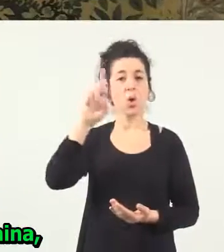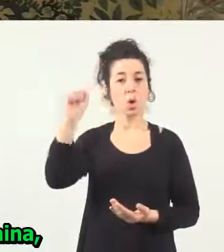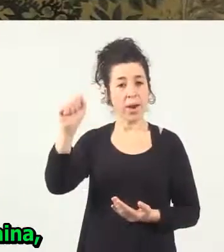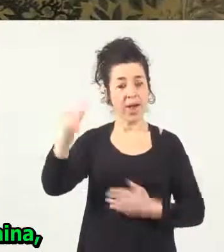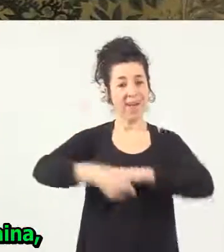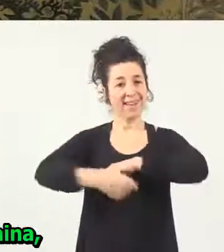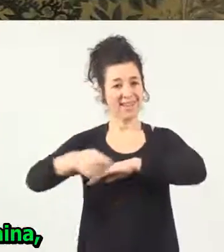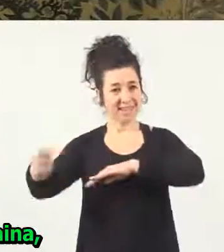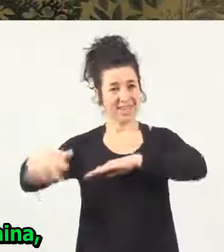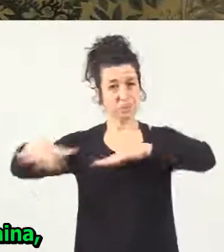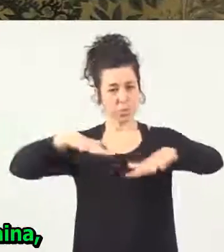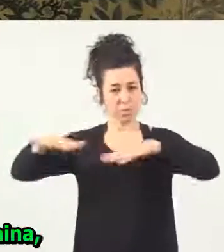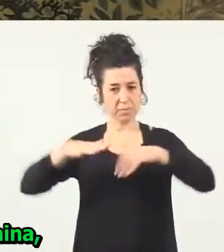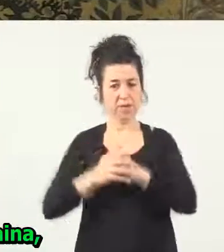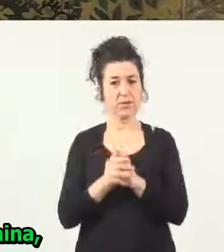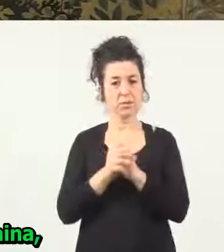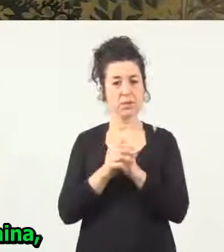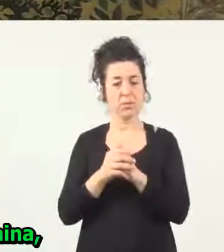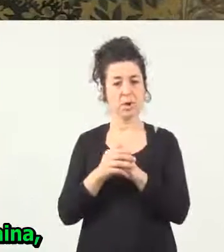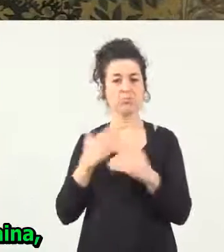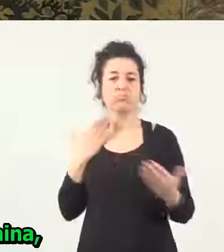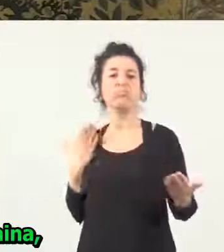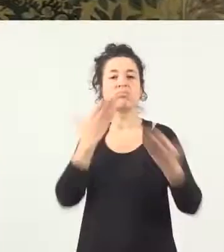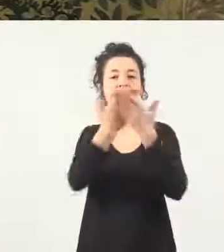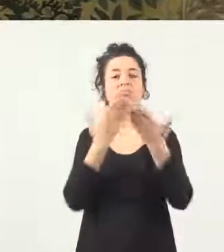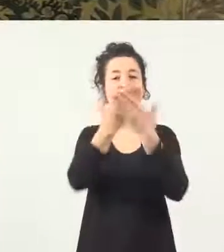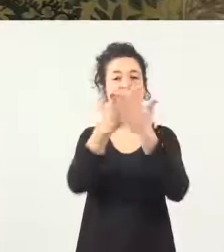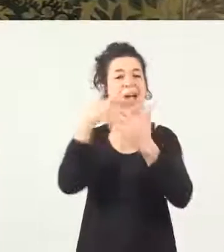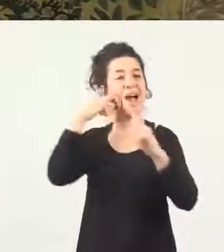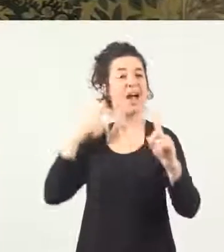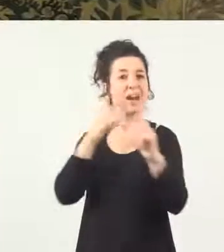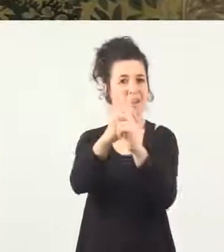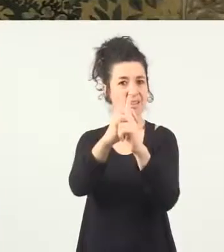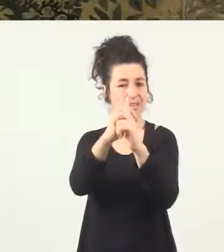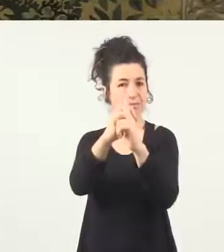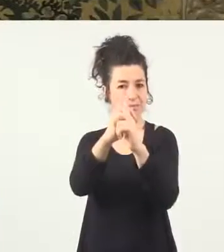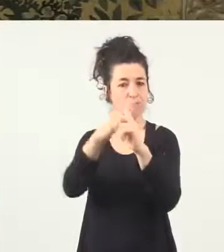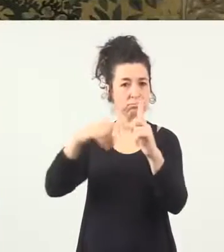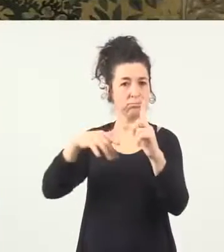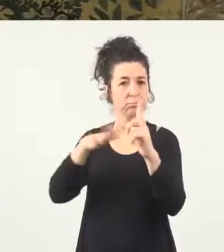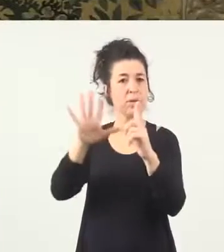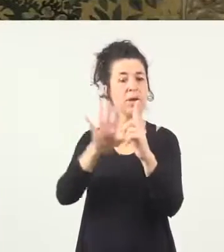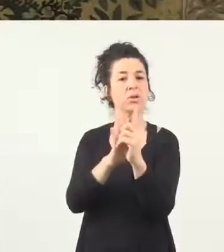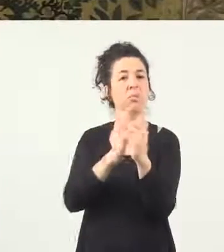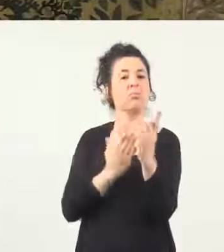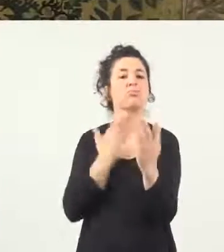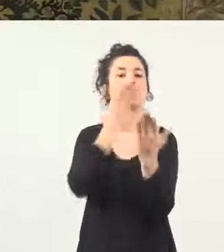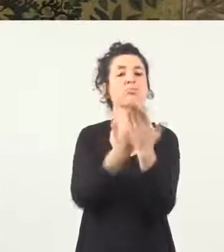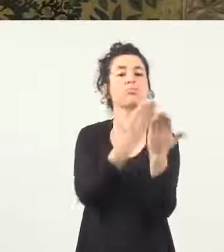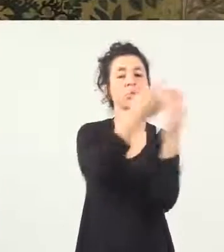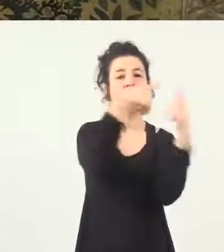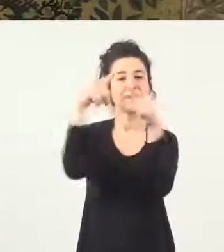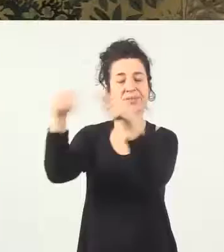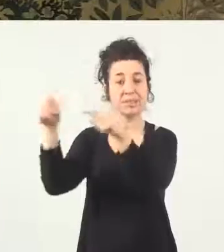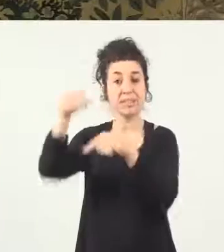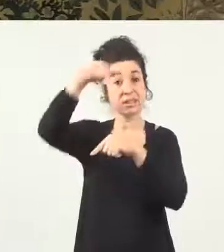non aldarrikapen, bueno, arrazekeriaren inguruan sortzen da, baina non aldarrikapen desberdinak artikulatzen ziren, ez da? Bueno, alakoak